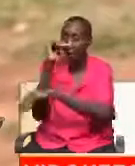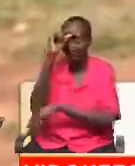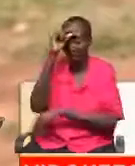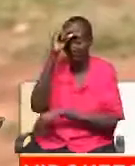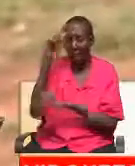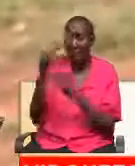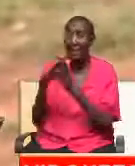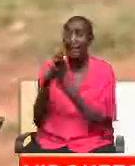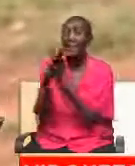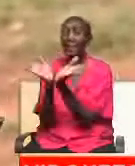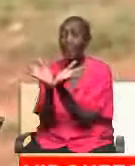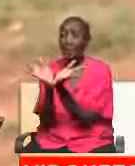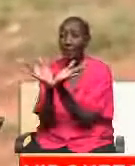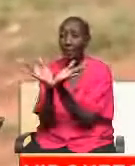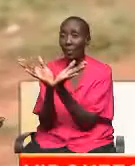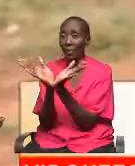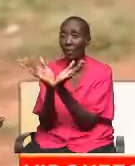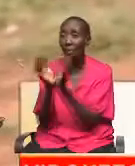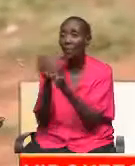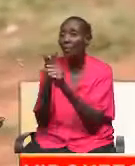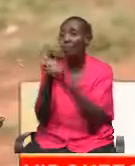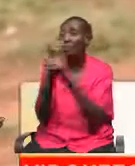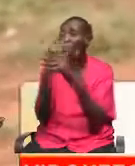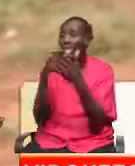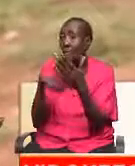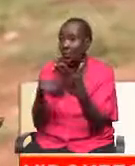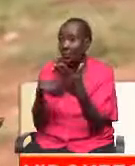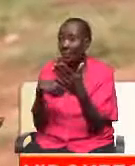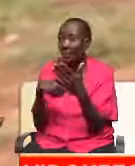jumla ikafanye kitu kinaitwa public